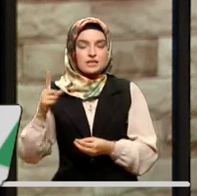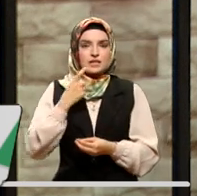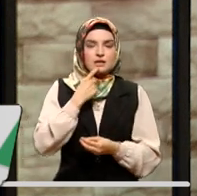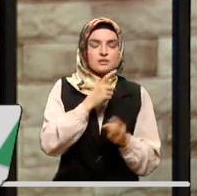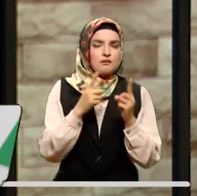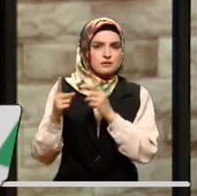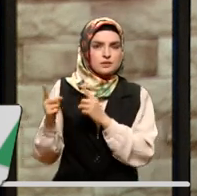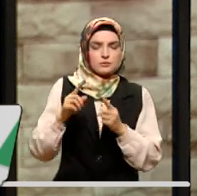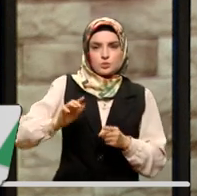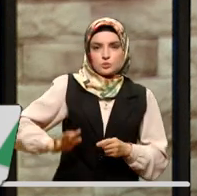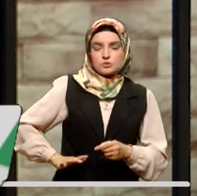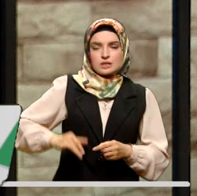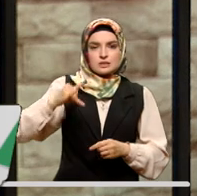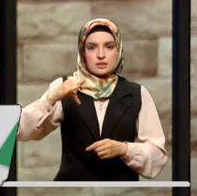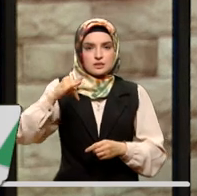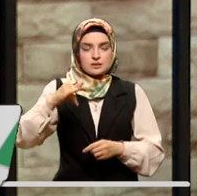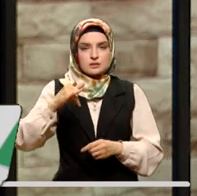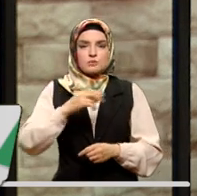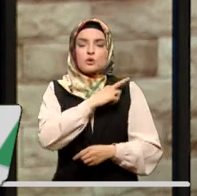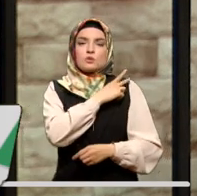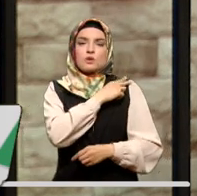yaklaşımlarımız, tuvalet eğitimi,